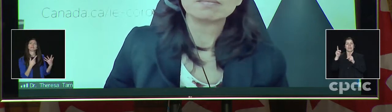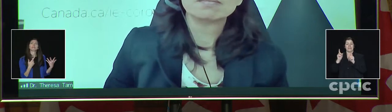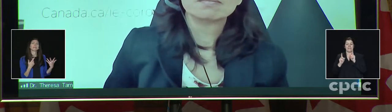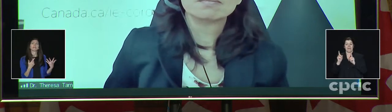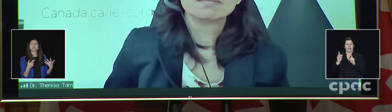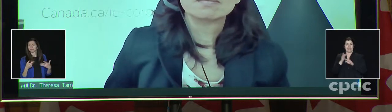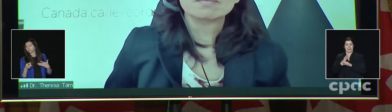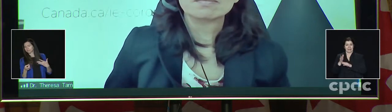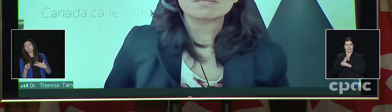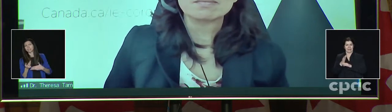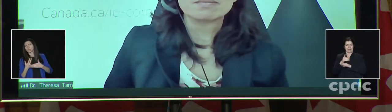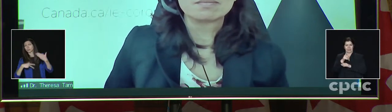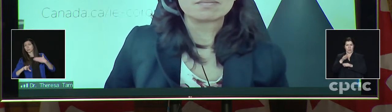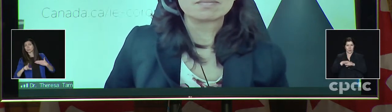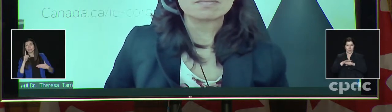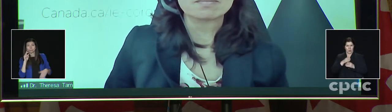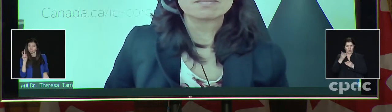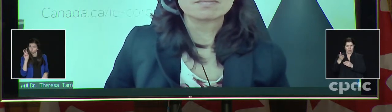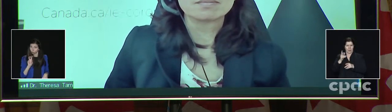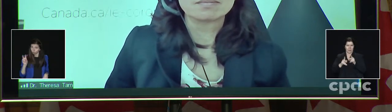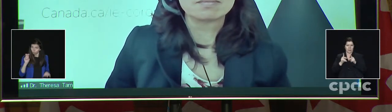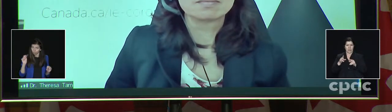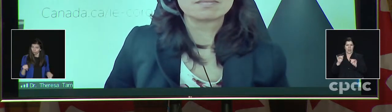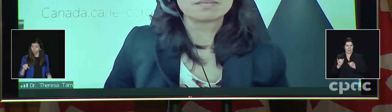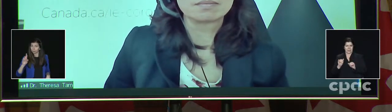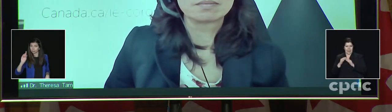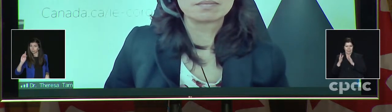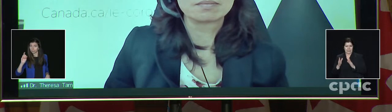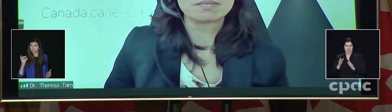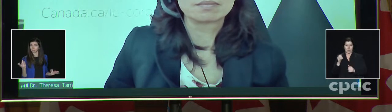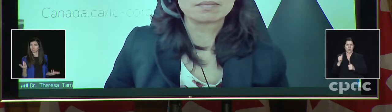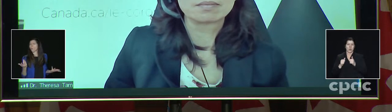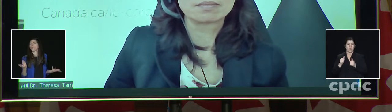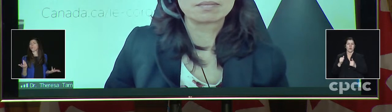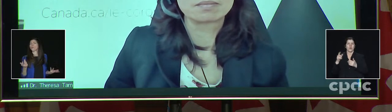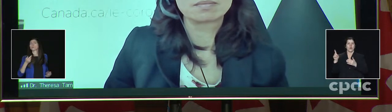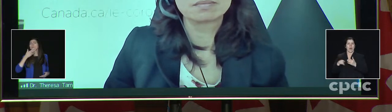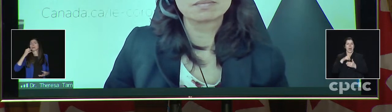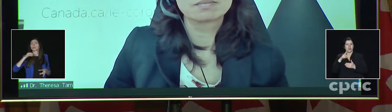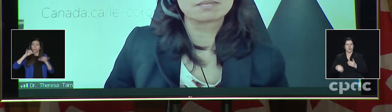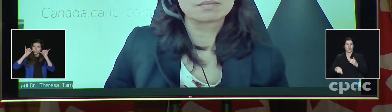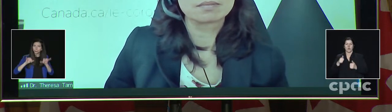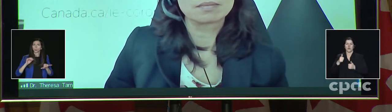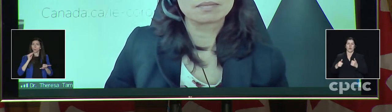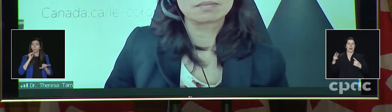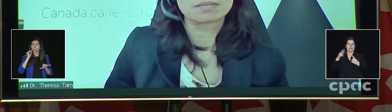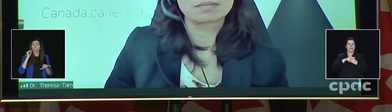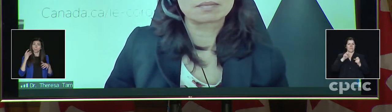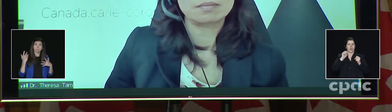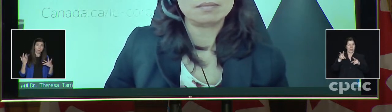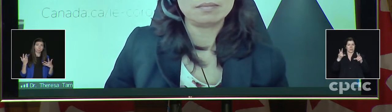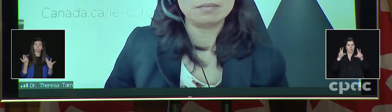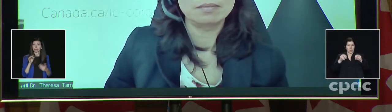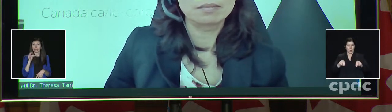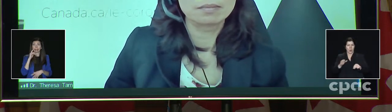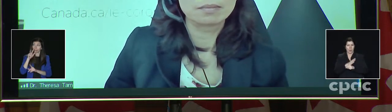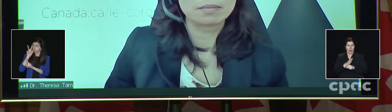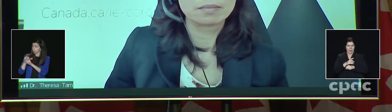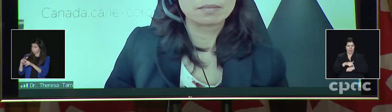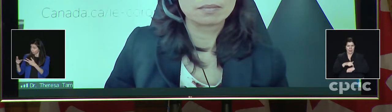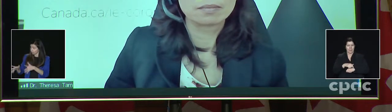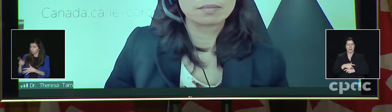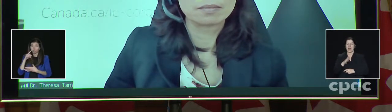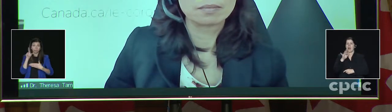justement, de rester à la maison et d'annuler ou de ne pas réserver de voyages à moyen terme, justement, en